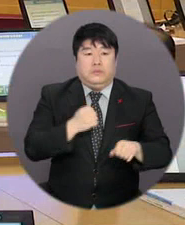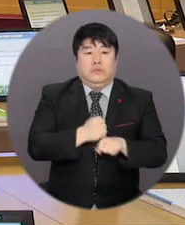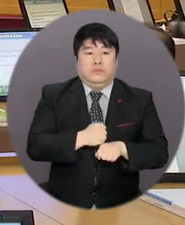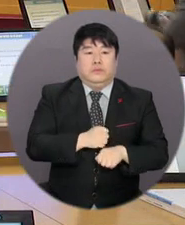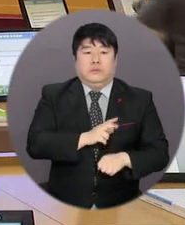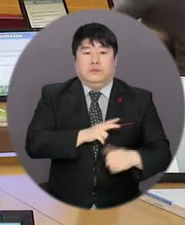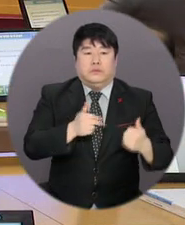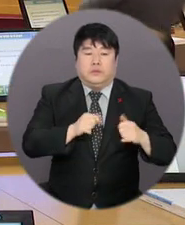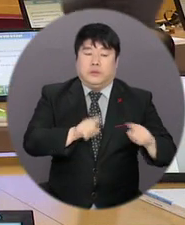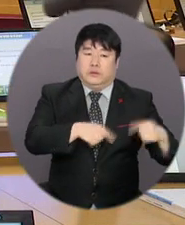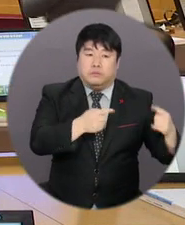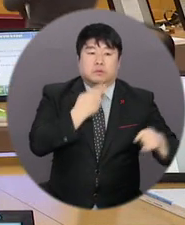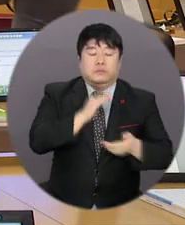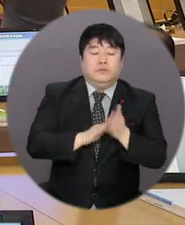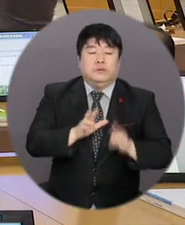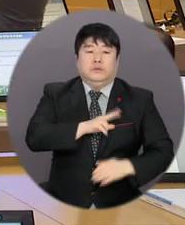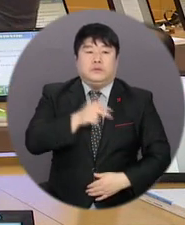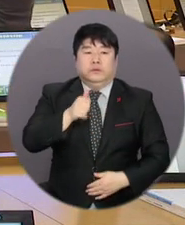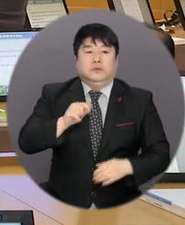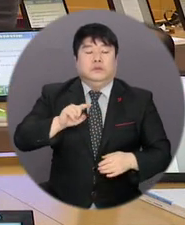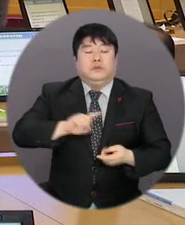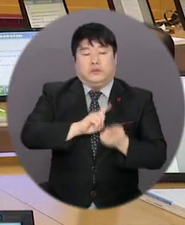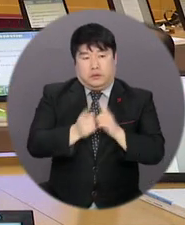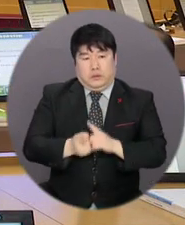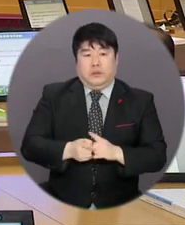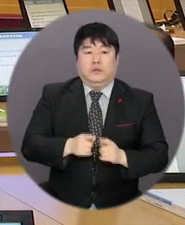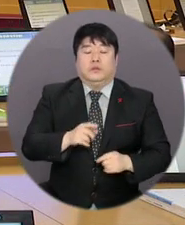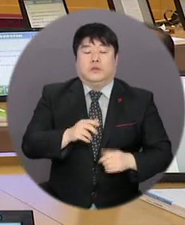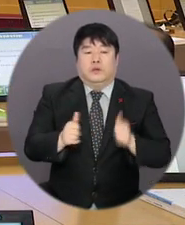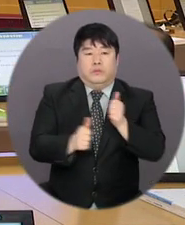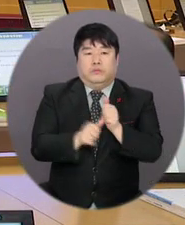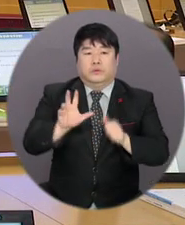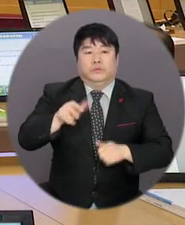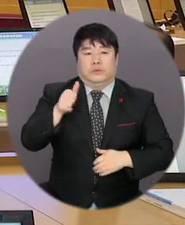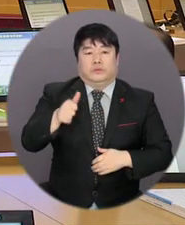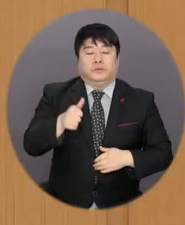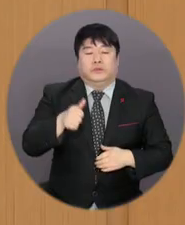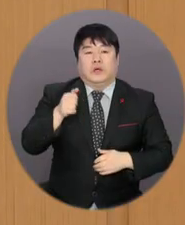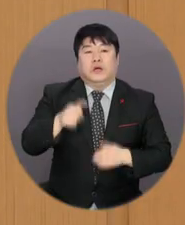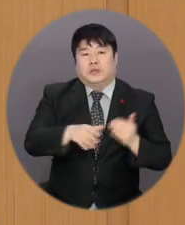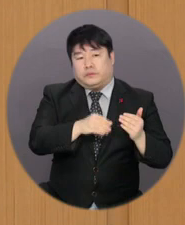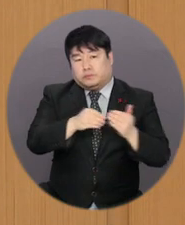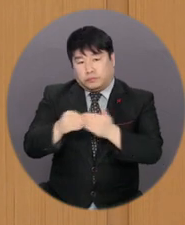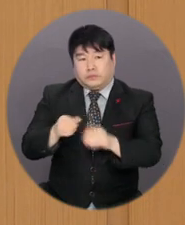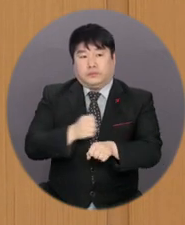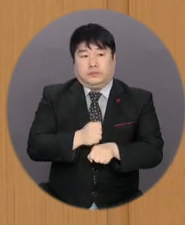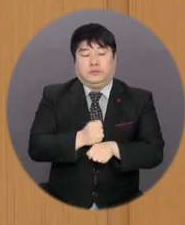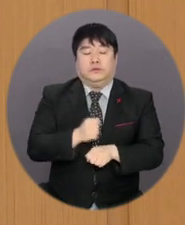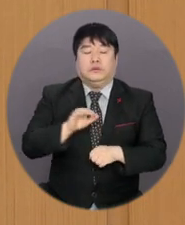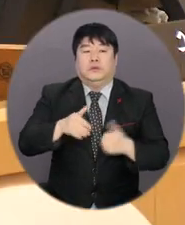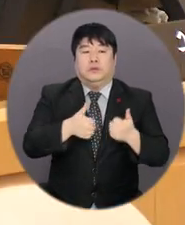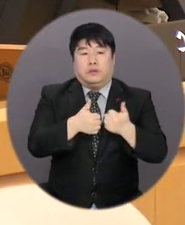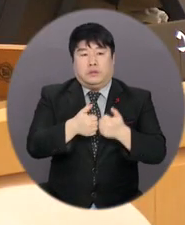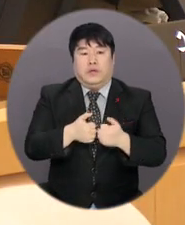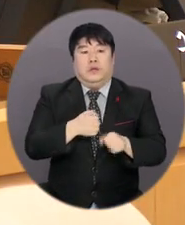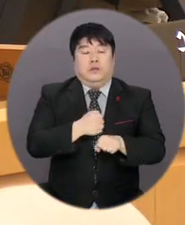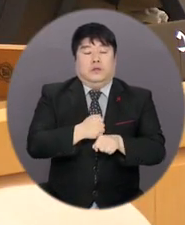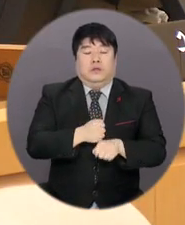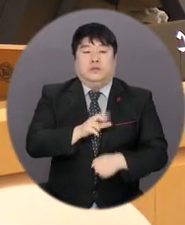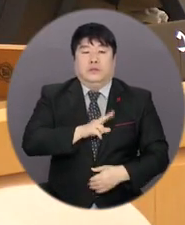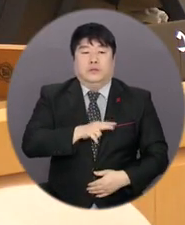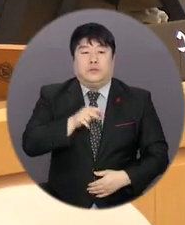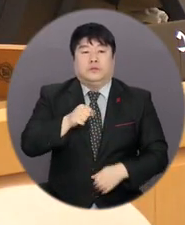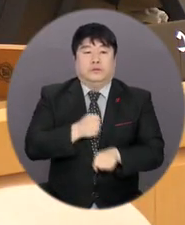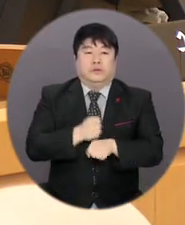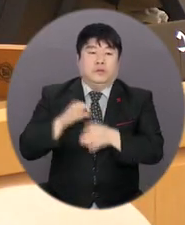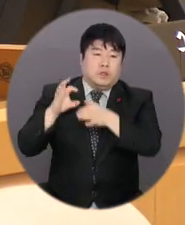없으므로 의장 대신 의사봉을 잡은 부의장 진행으로 의안 처리를 앞두고 의원들의 의사 진행